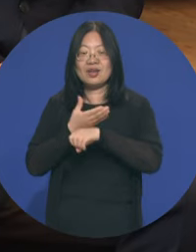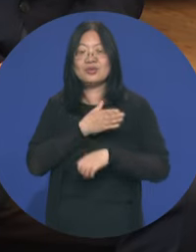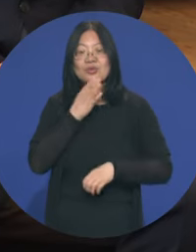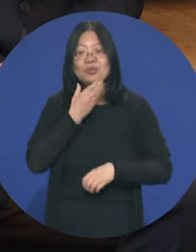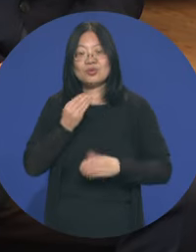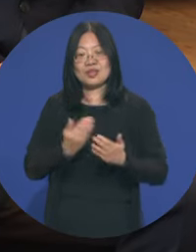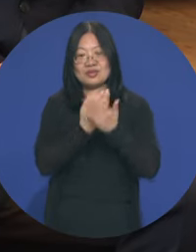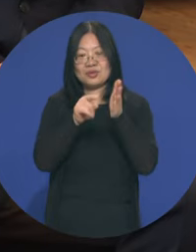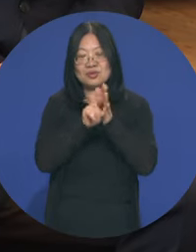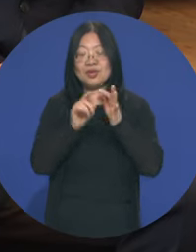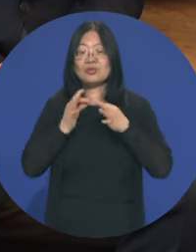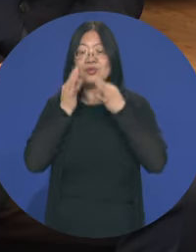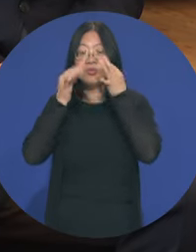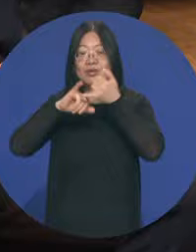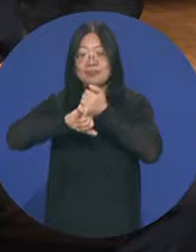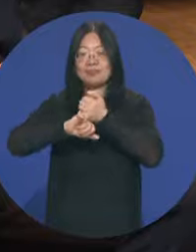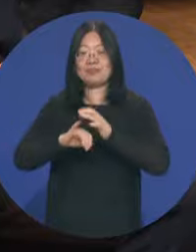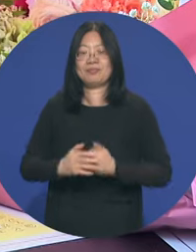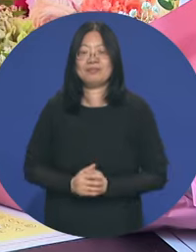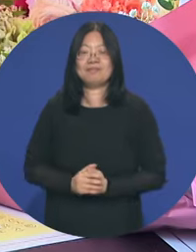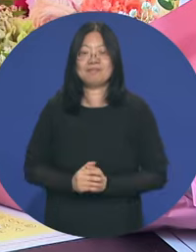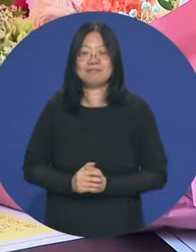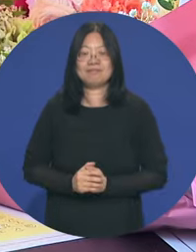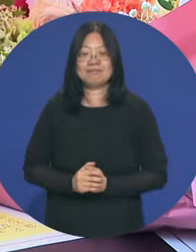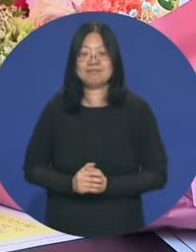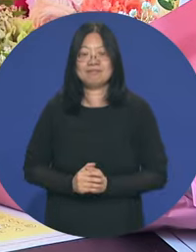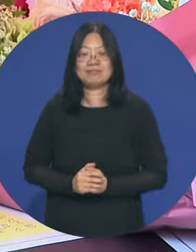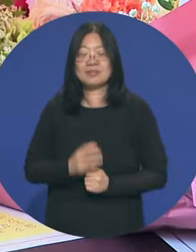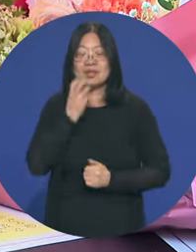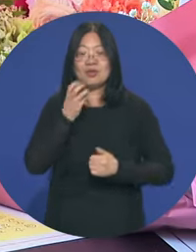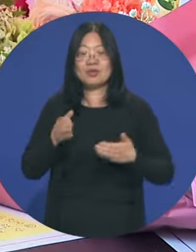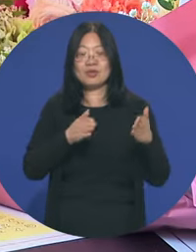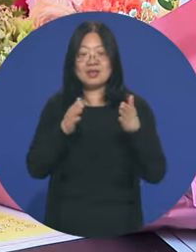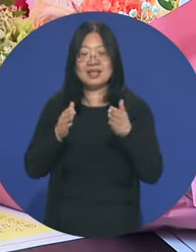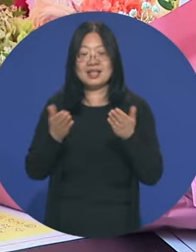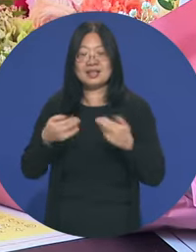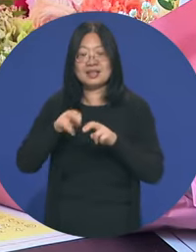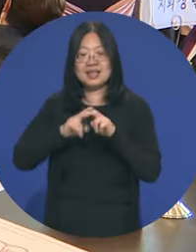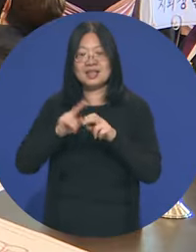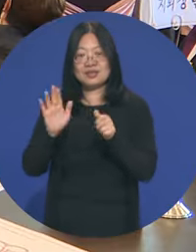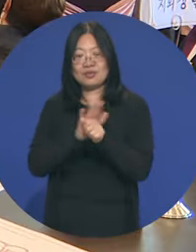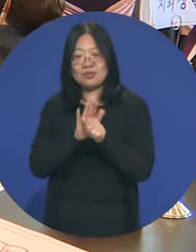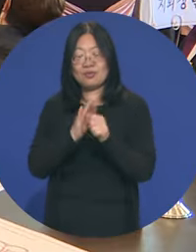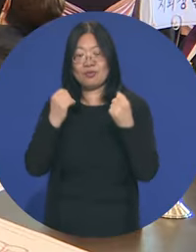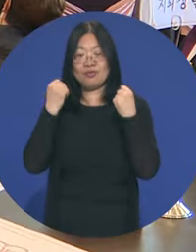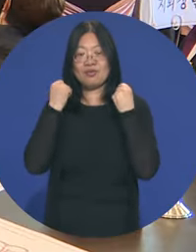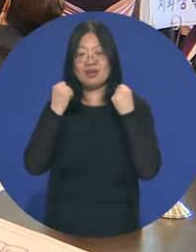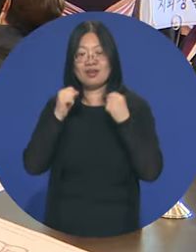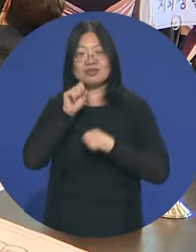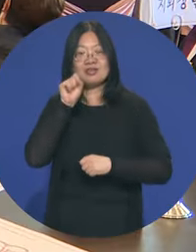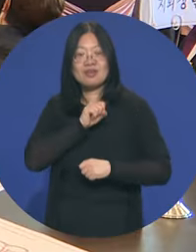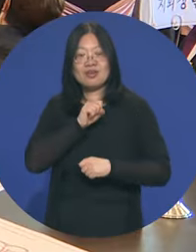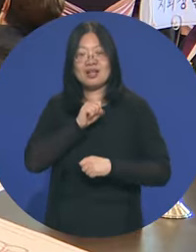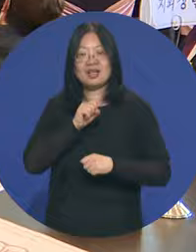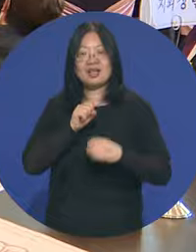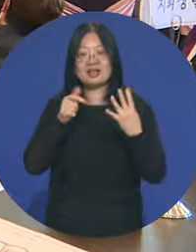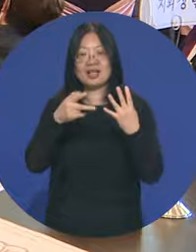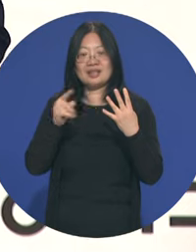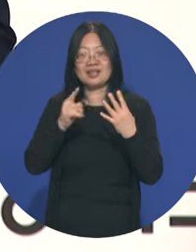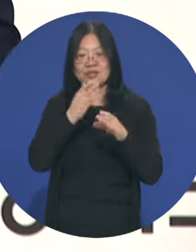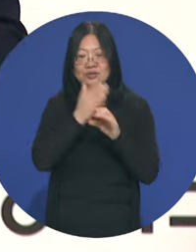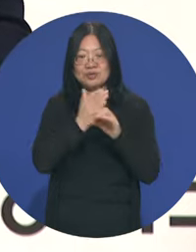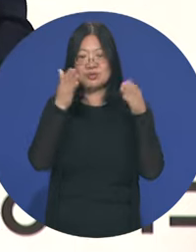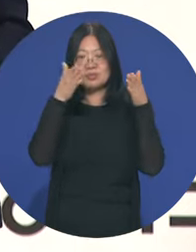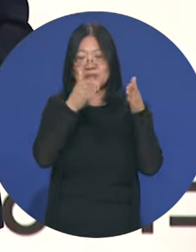전하며 노인복지 향상을 위해 노력할 것을 약속했습니다. 한편 경기도는 일자리, 돌봄, 건강, 여가 등